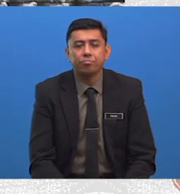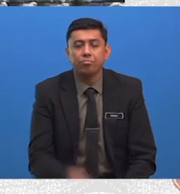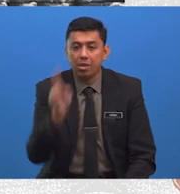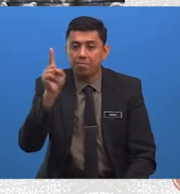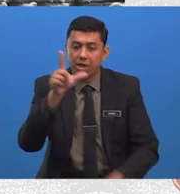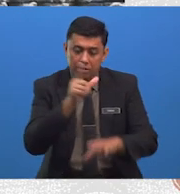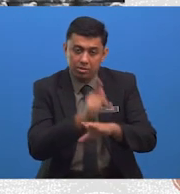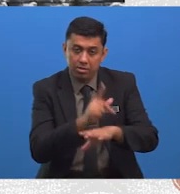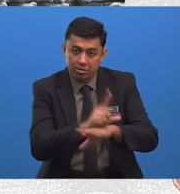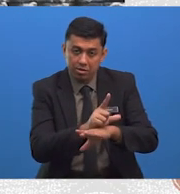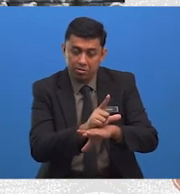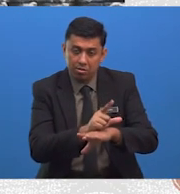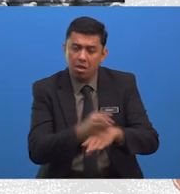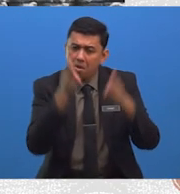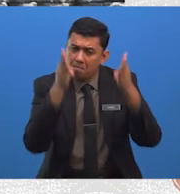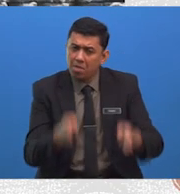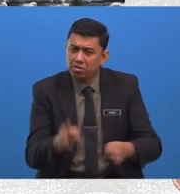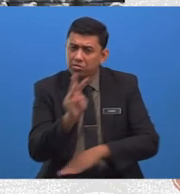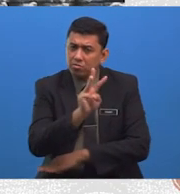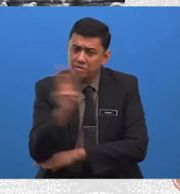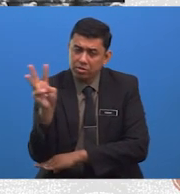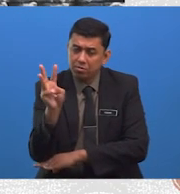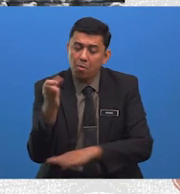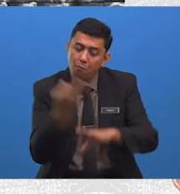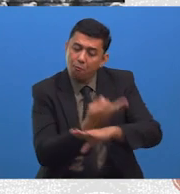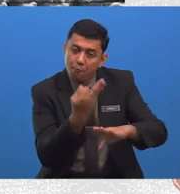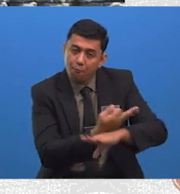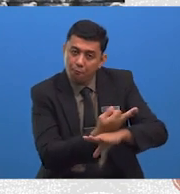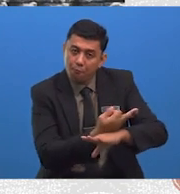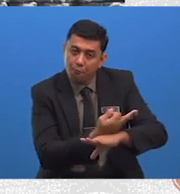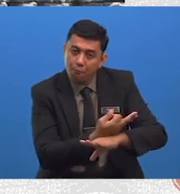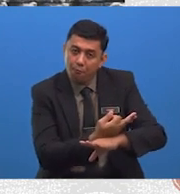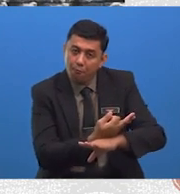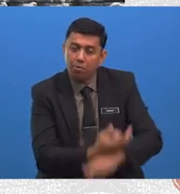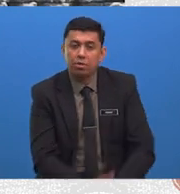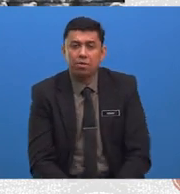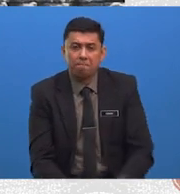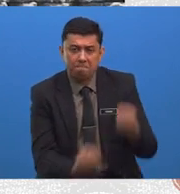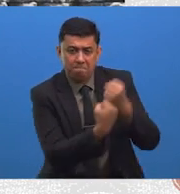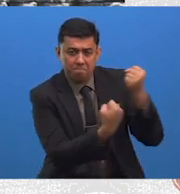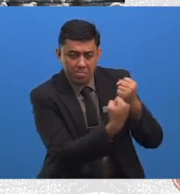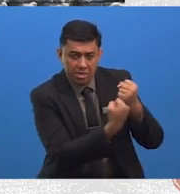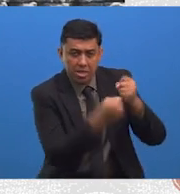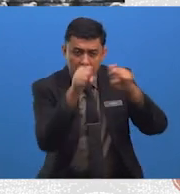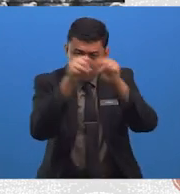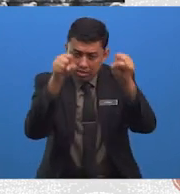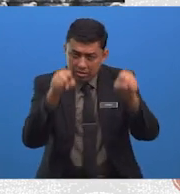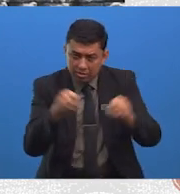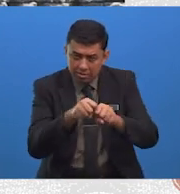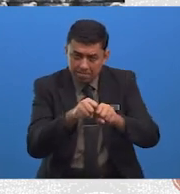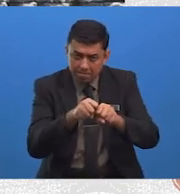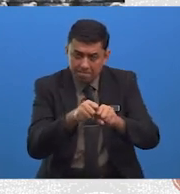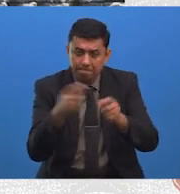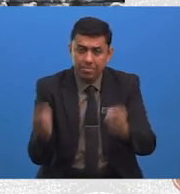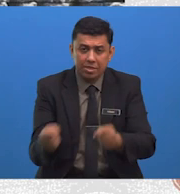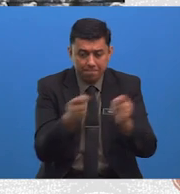Manakala golongan bangsawan berfungsi mendukung sistem pentadbiran kerajaan.